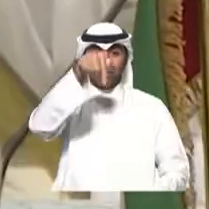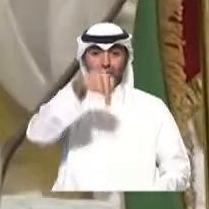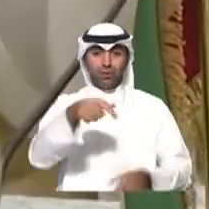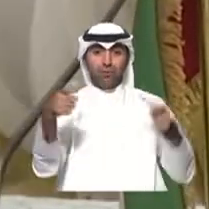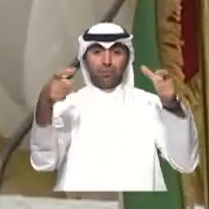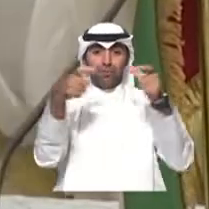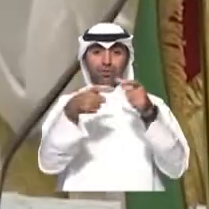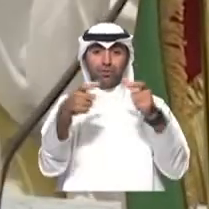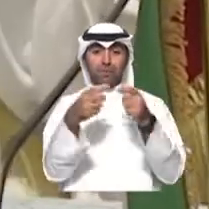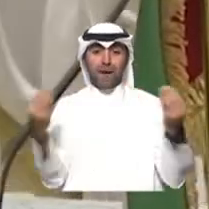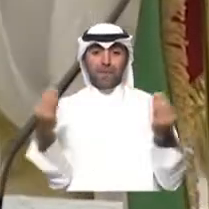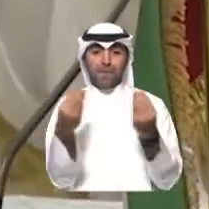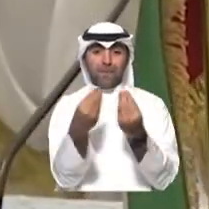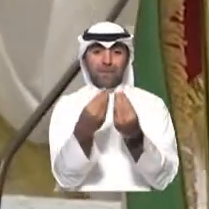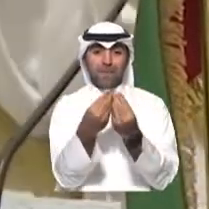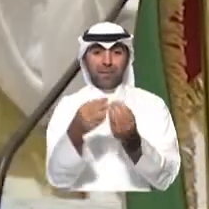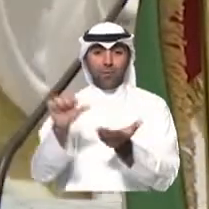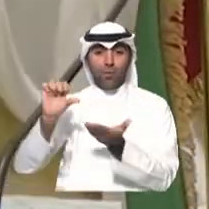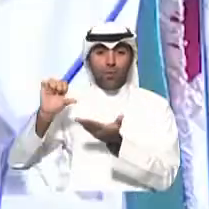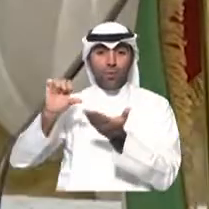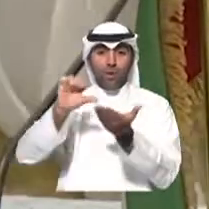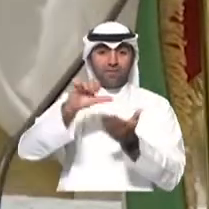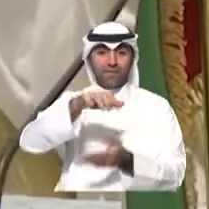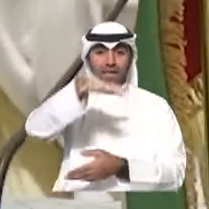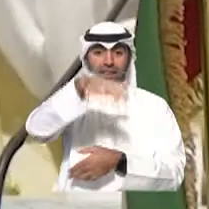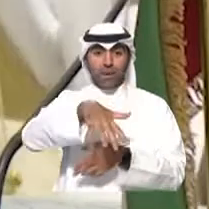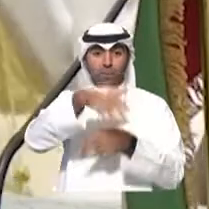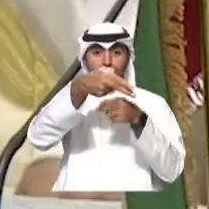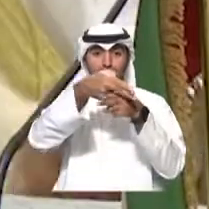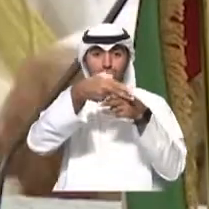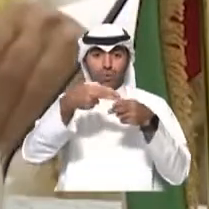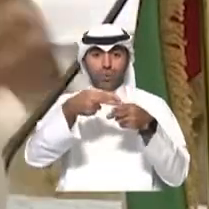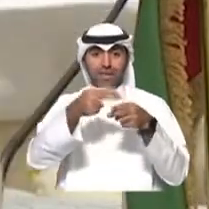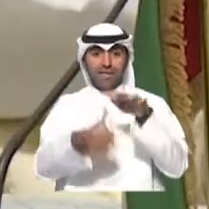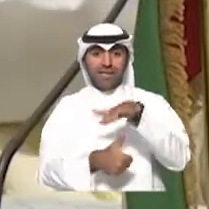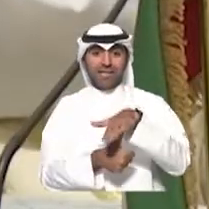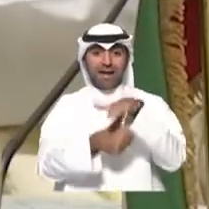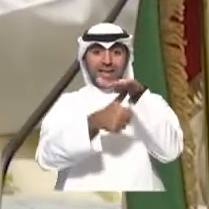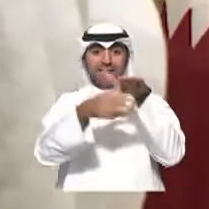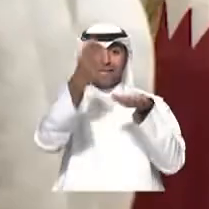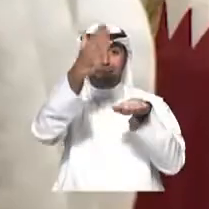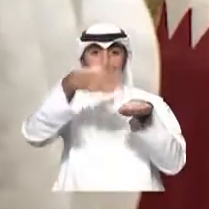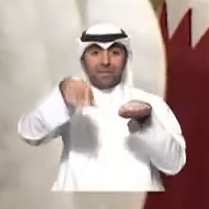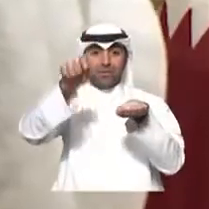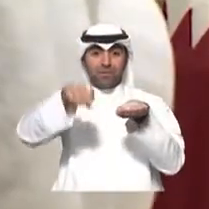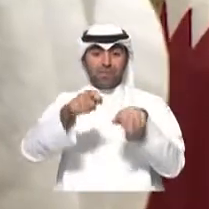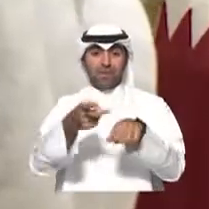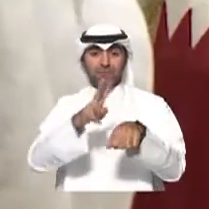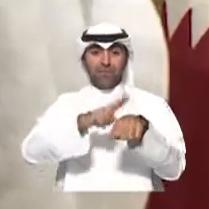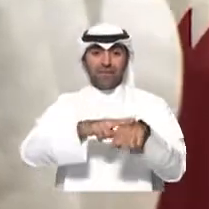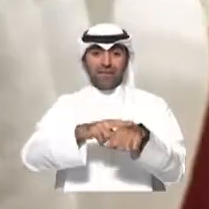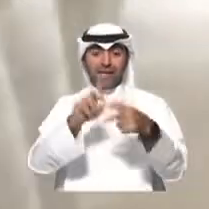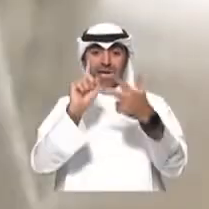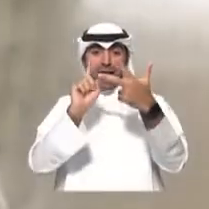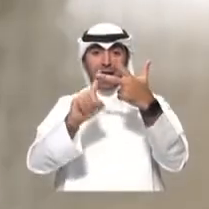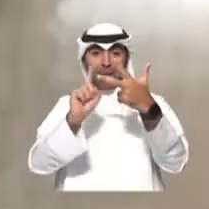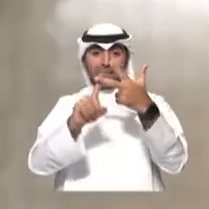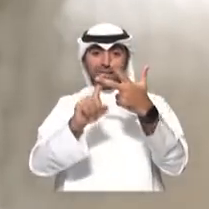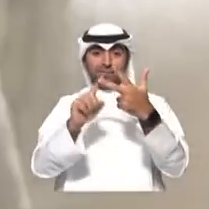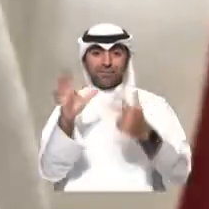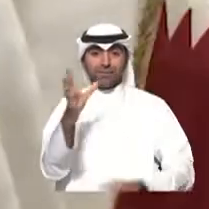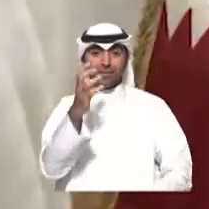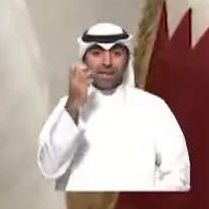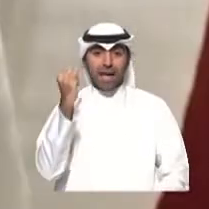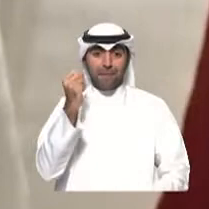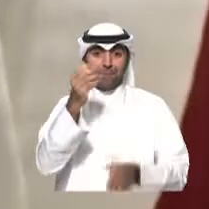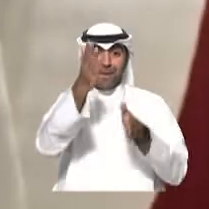الكويتي أعضاء الوفد المرافق للغانم والذي ضم أمين سر مجلس الأمة فرز الديحاني ومراقب